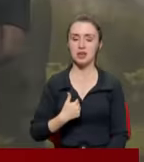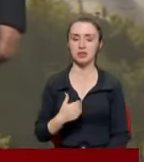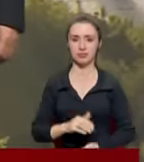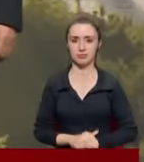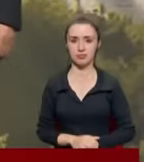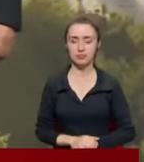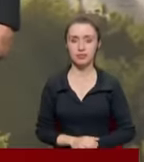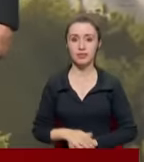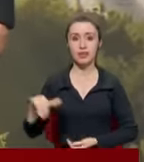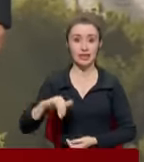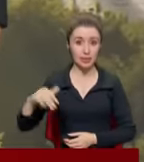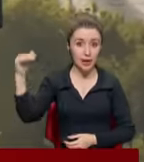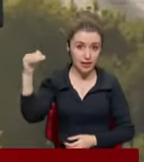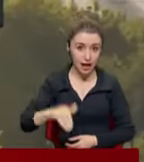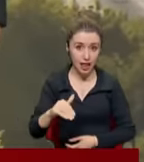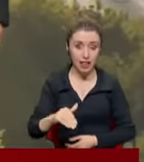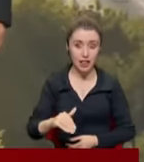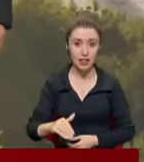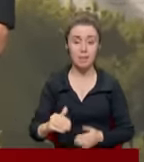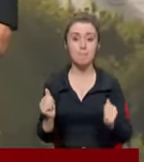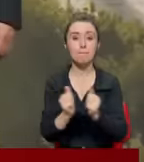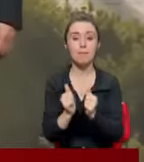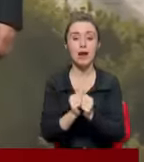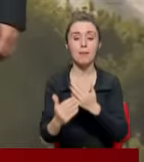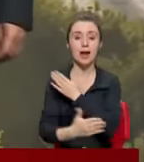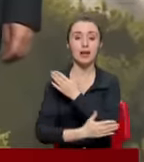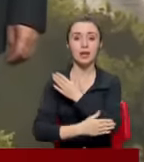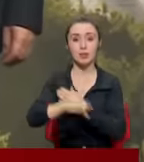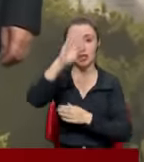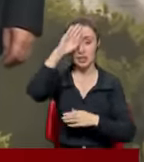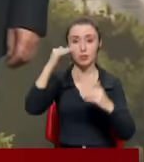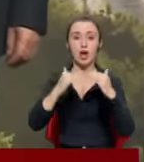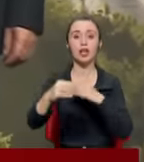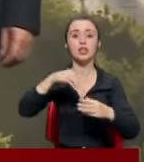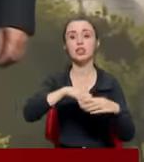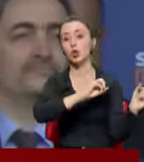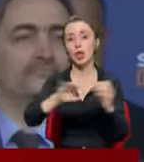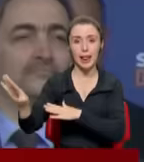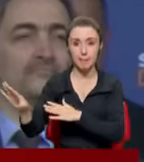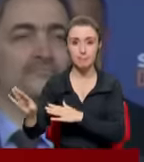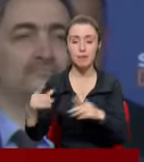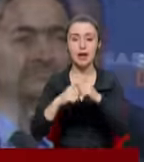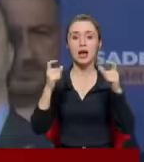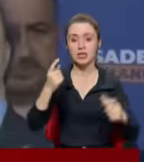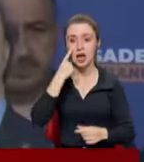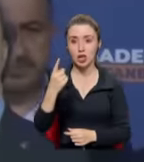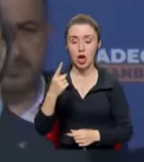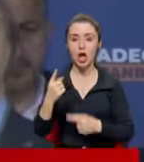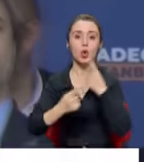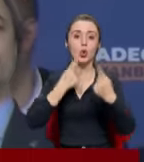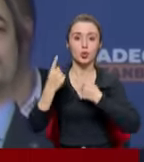misafirperverliği gel el ele yardımları İstanbul Halk adına uğurlayın gaziye dair